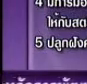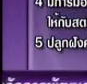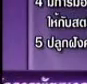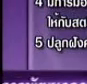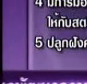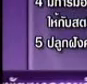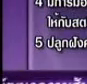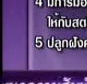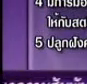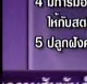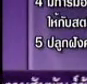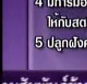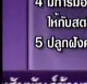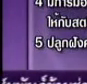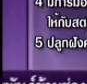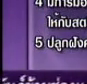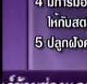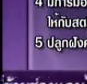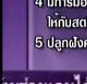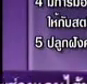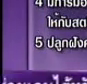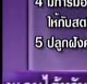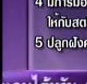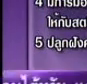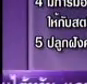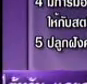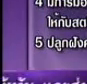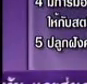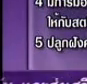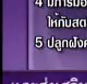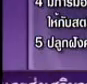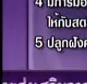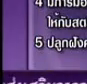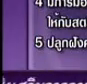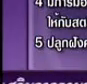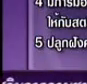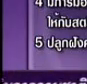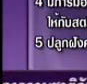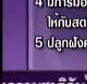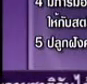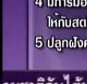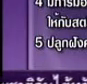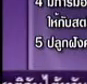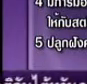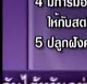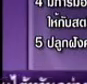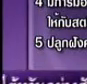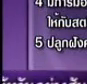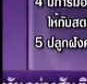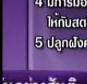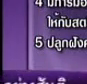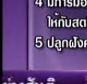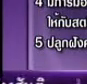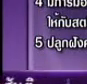สังคมไทยประชาชนร้อยละ 33.20 เห็นว่าสตรีต้องแสดงออกทางความคิดเห็นและความสามารถให้เป็นที่ยอม